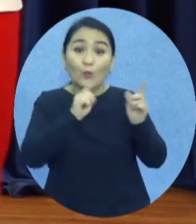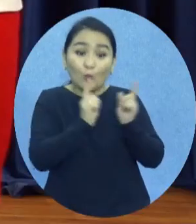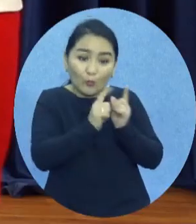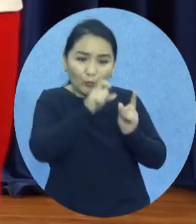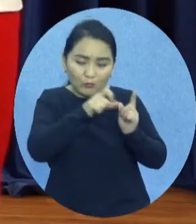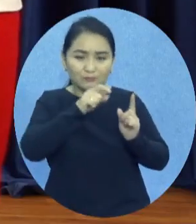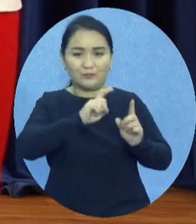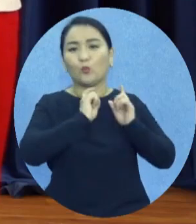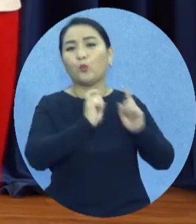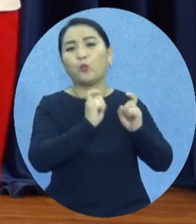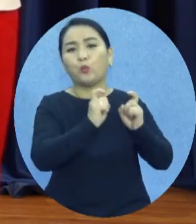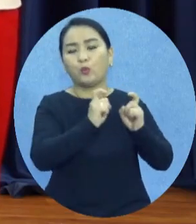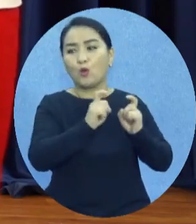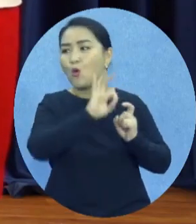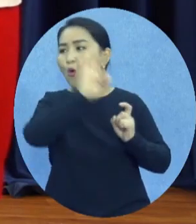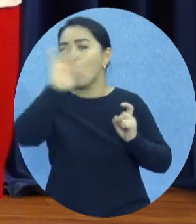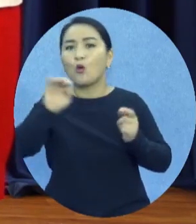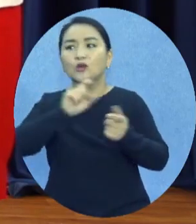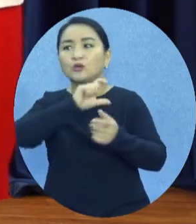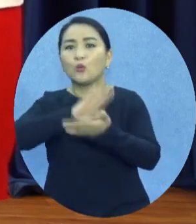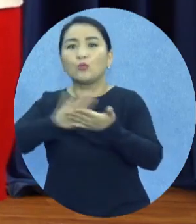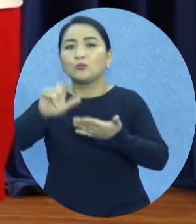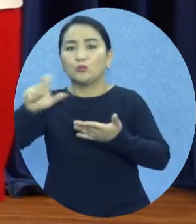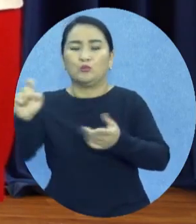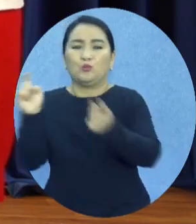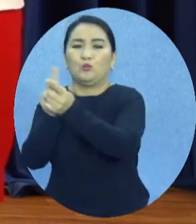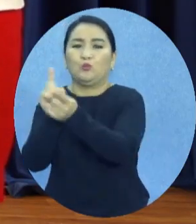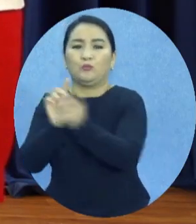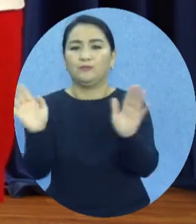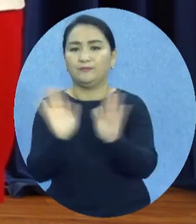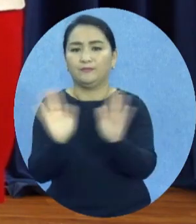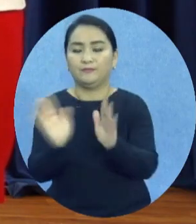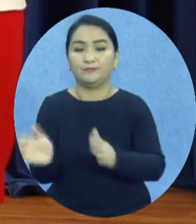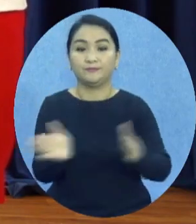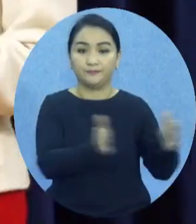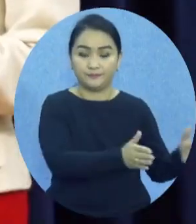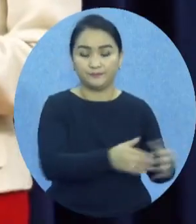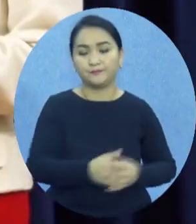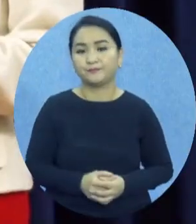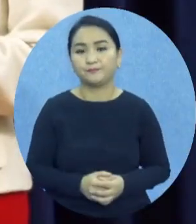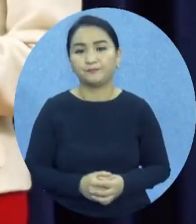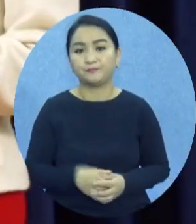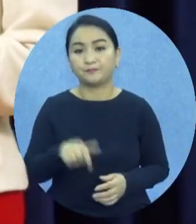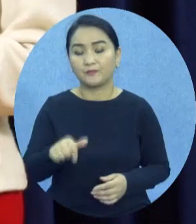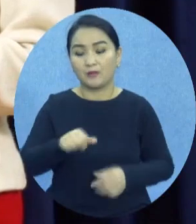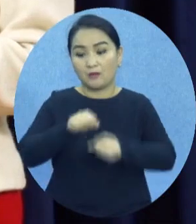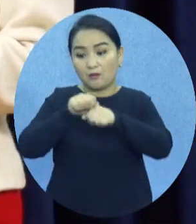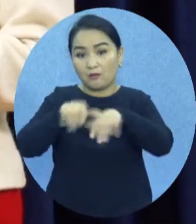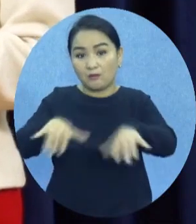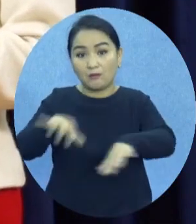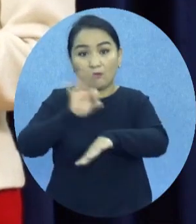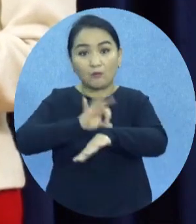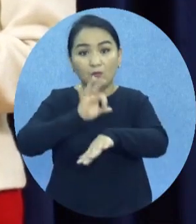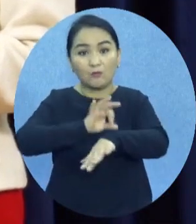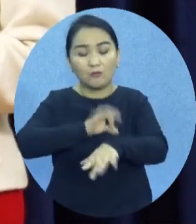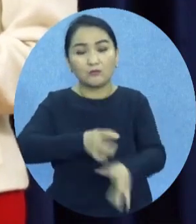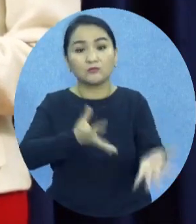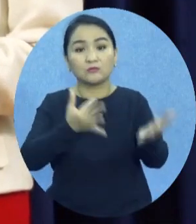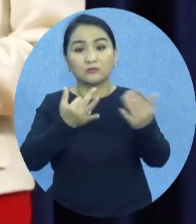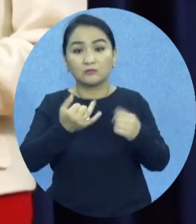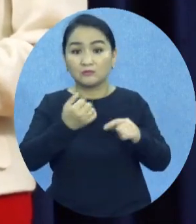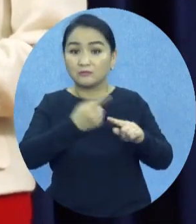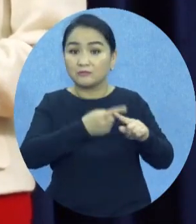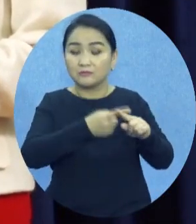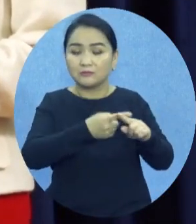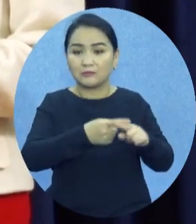Тэгээд одоо энэ халдвар тархах нэгдэг дээр гол нь одоо ирж байгаа энэ халдварын тохиолын тоонууд чинь гаднаас ирж байгаа хүмүүсийг